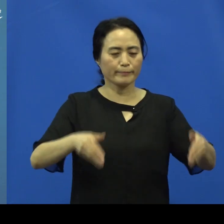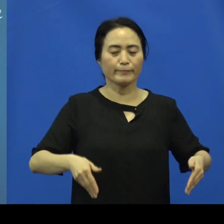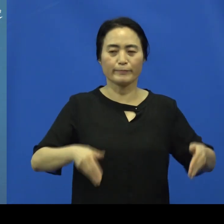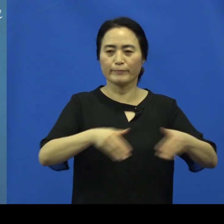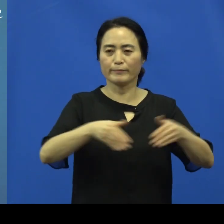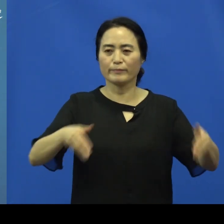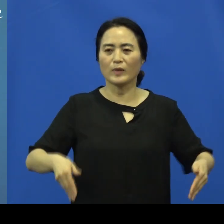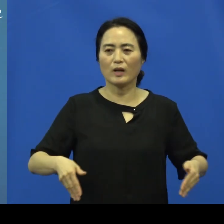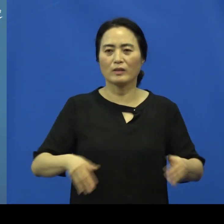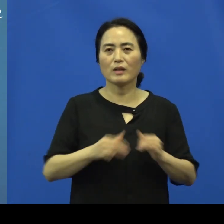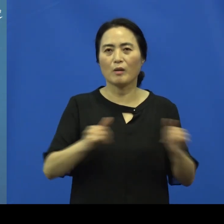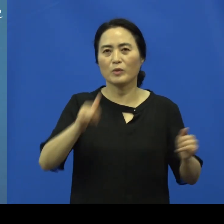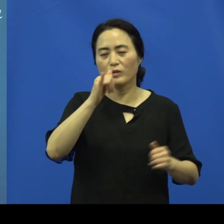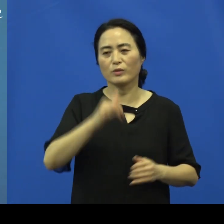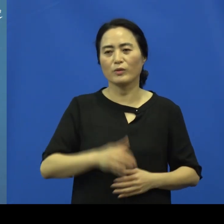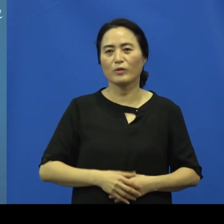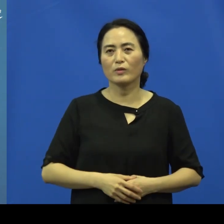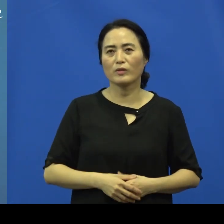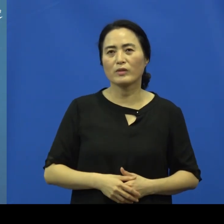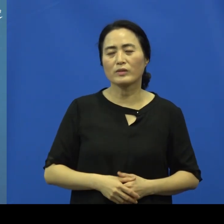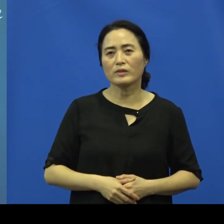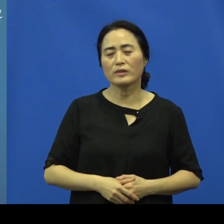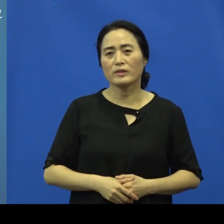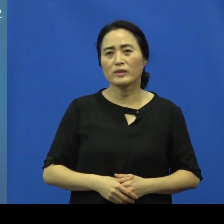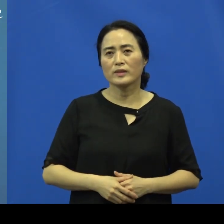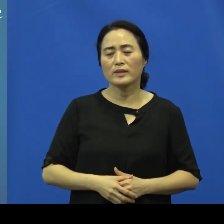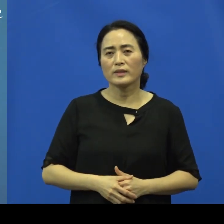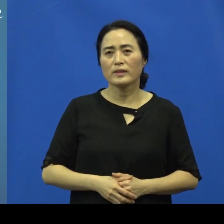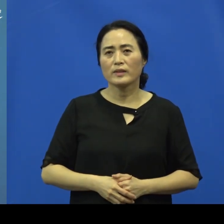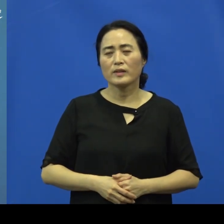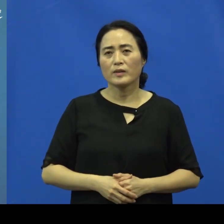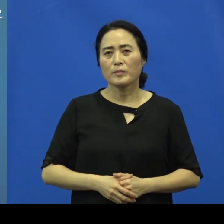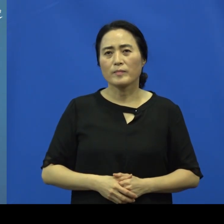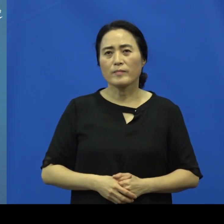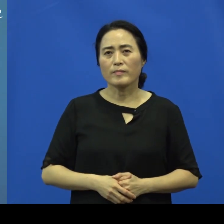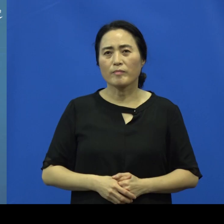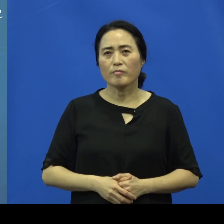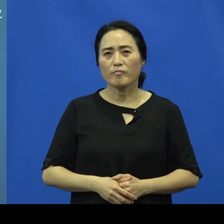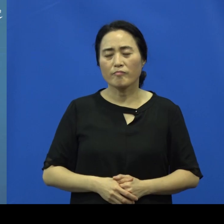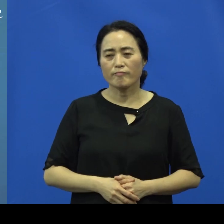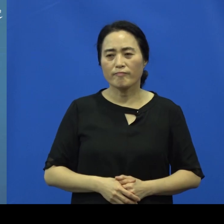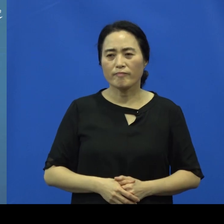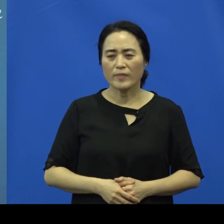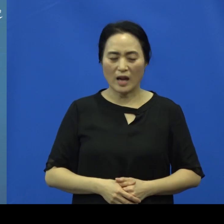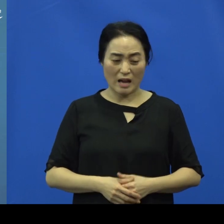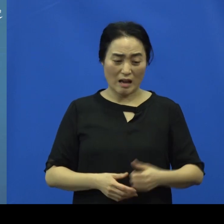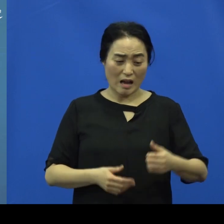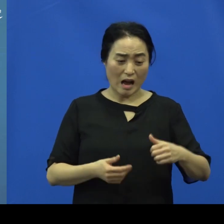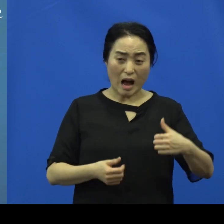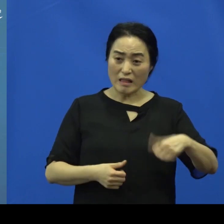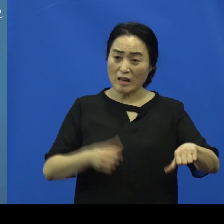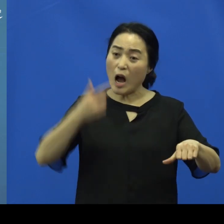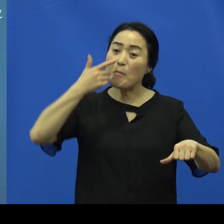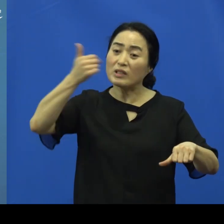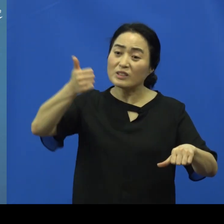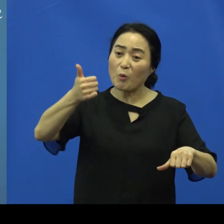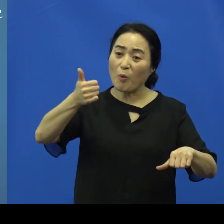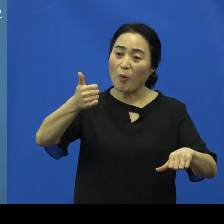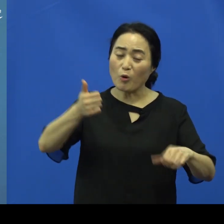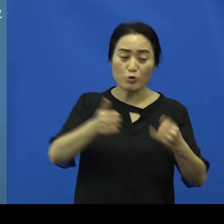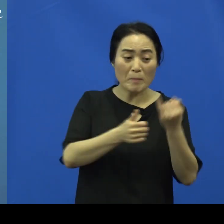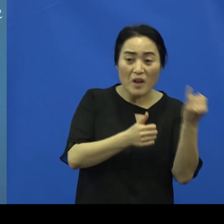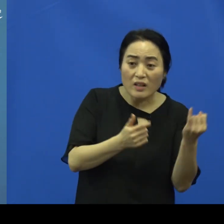쉽게 재단하고 결론을 내려버리는 세상. 어쩌면 아이의 아버지마저도 아들의 죽음을